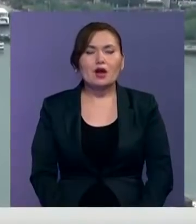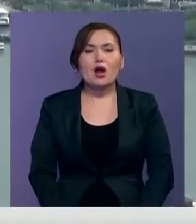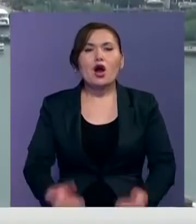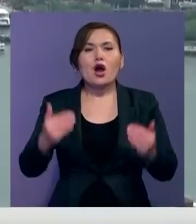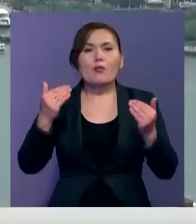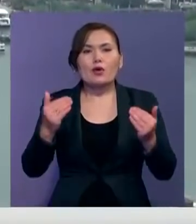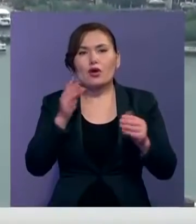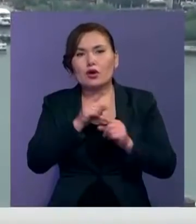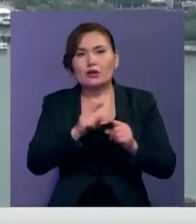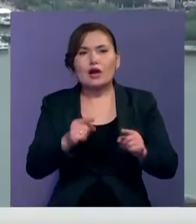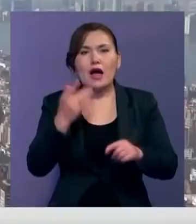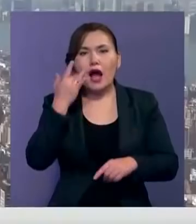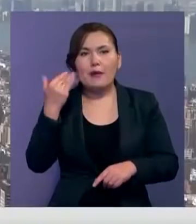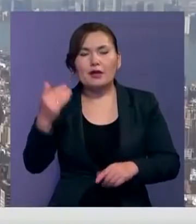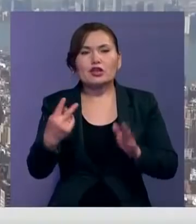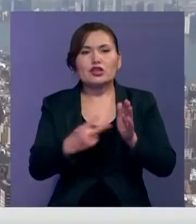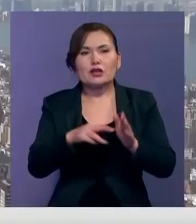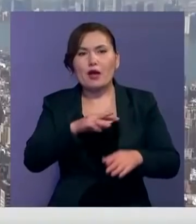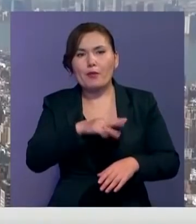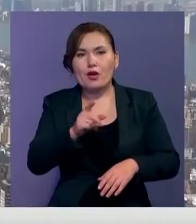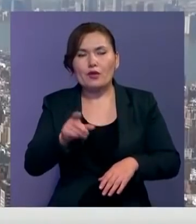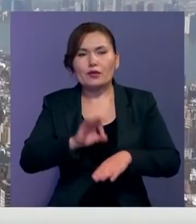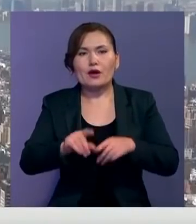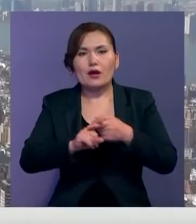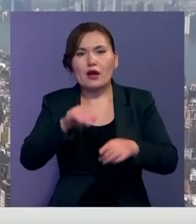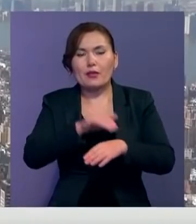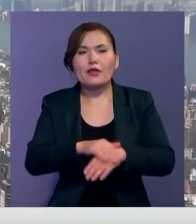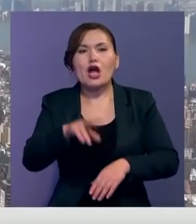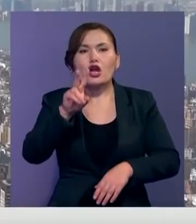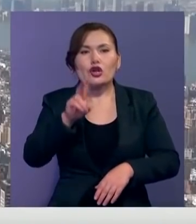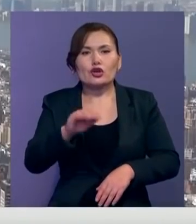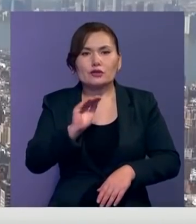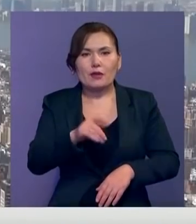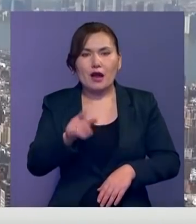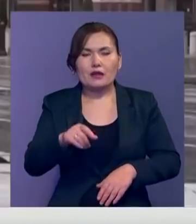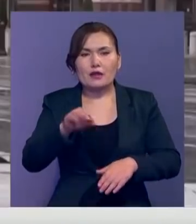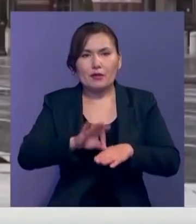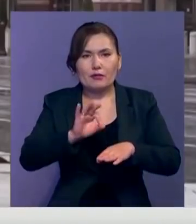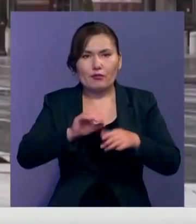Бүгінгі дейін ақшта 7 миллионнан астам адам COVID вирусын жұқтырып, 200 мыңнан астамы көз жұмған.